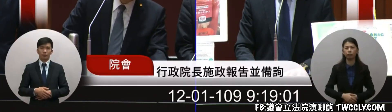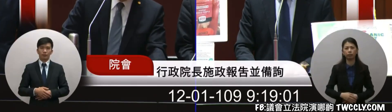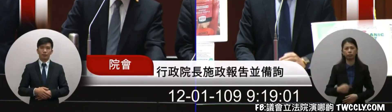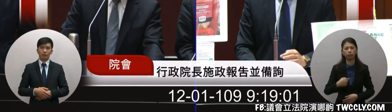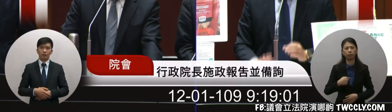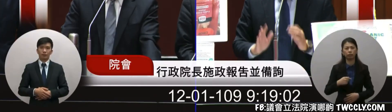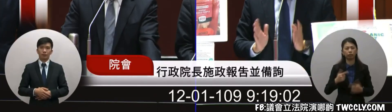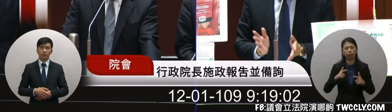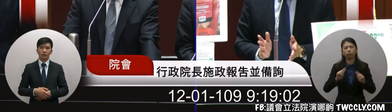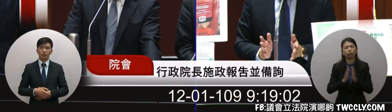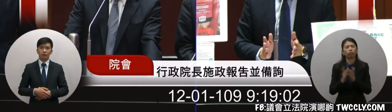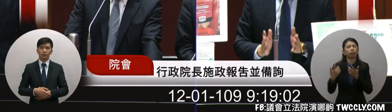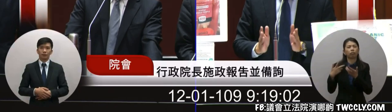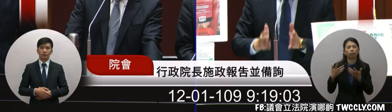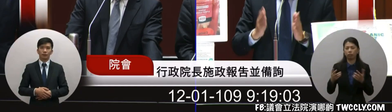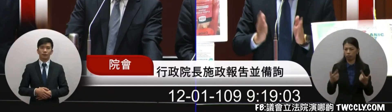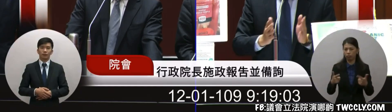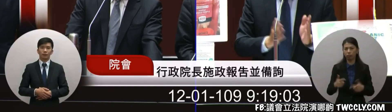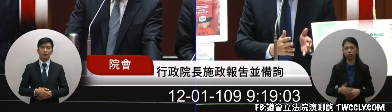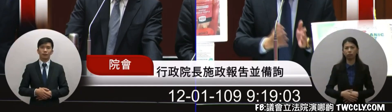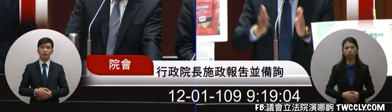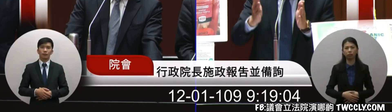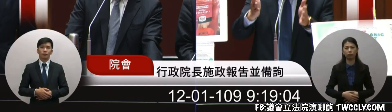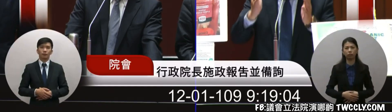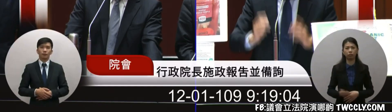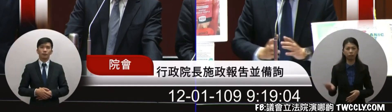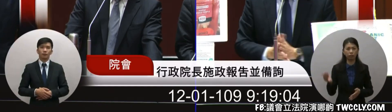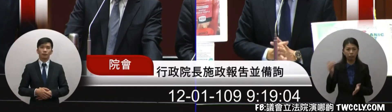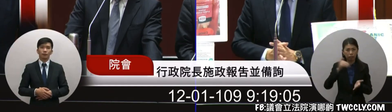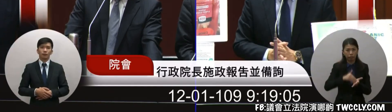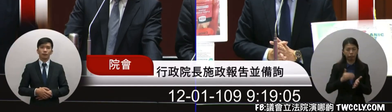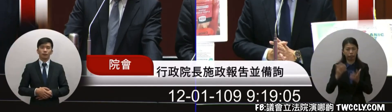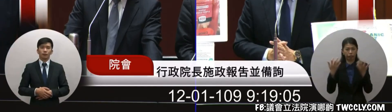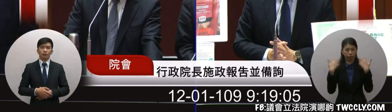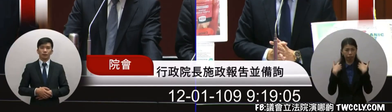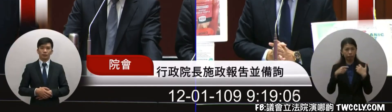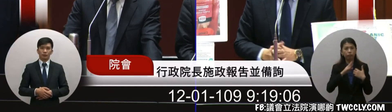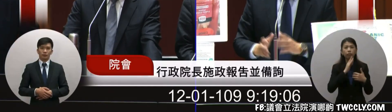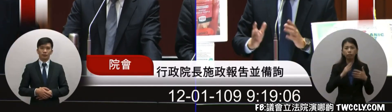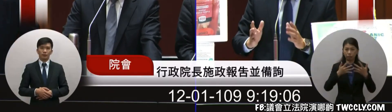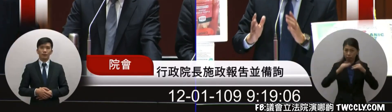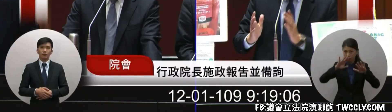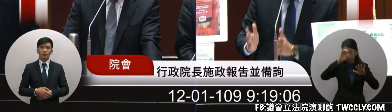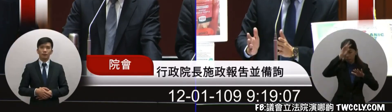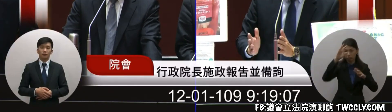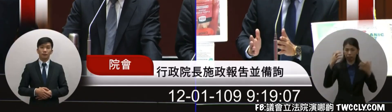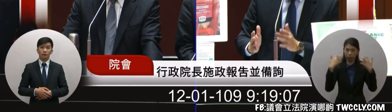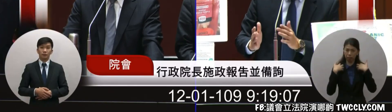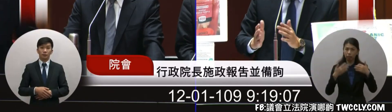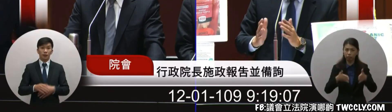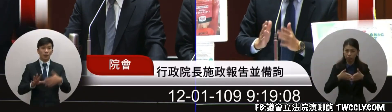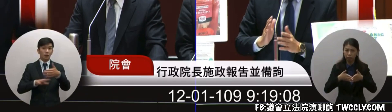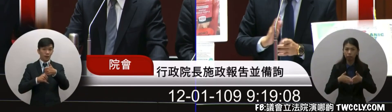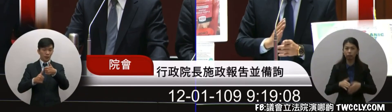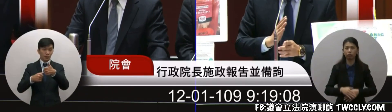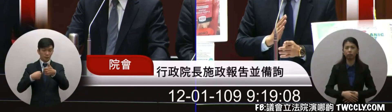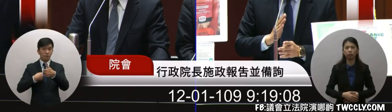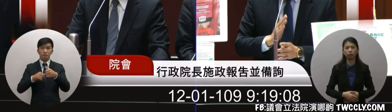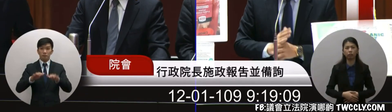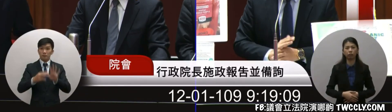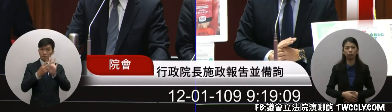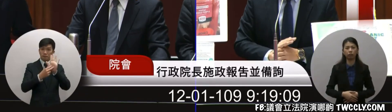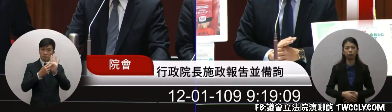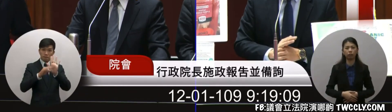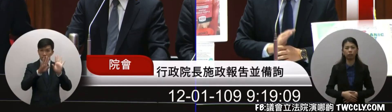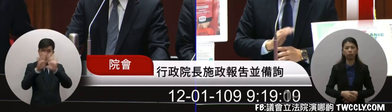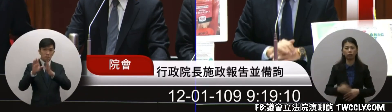就是我只说了哈，其实到时候这个承担是执政团队这边在承担。 喂，我可不可以把现况跟你报告？ 为德